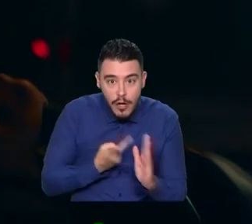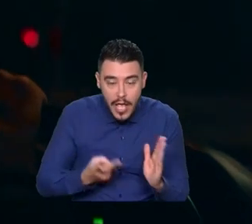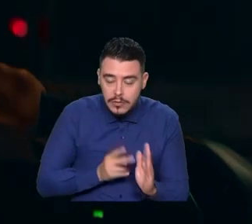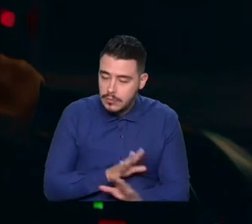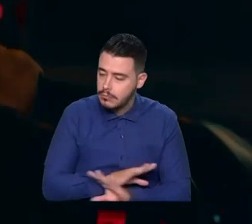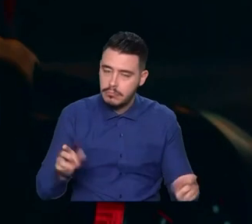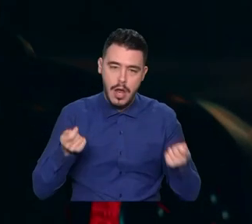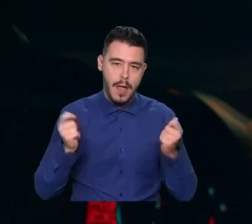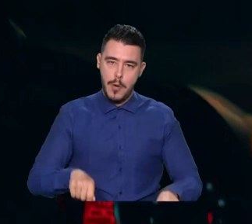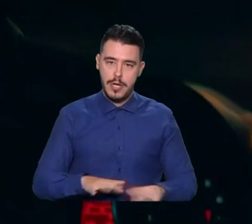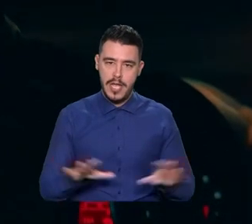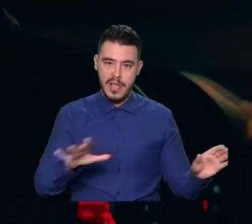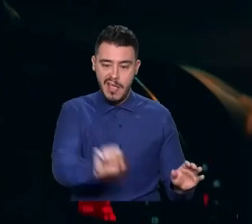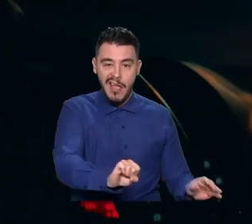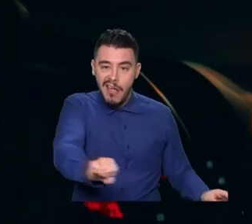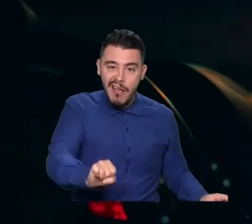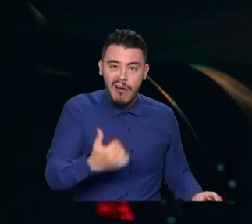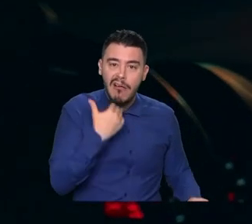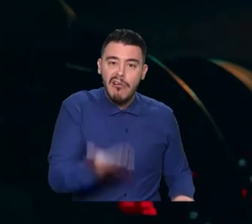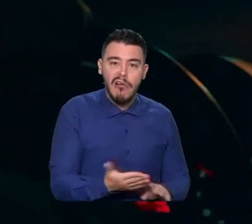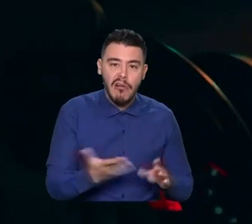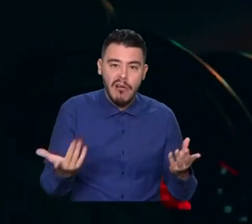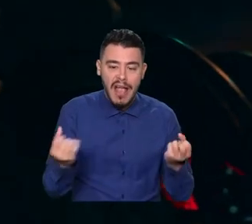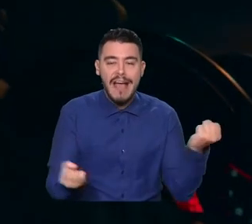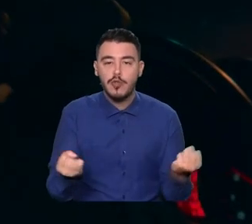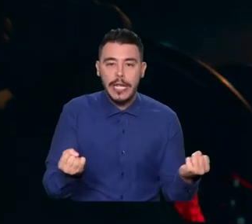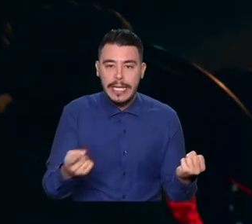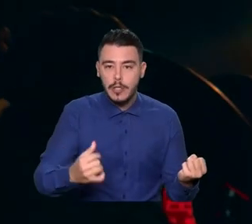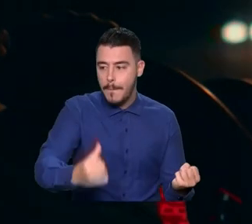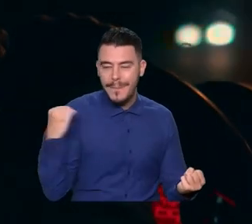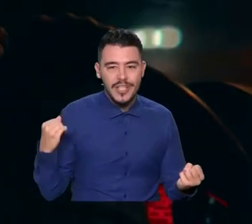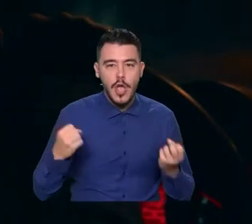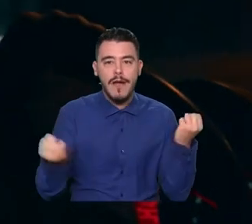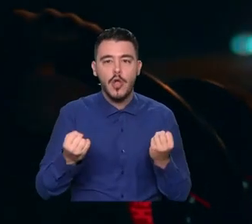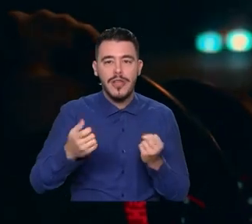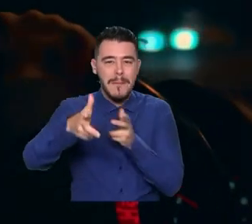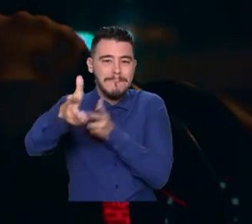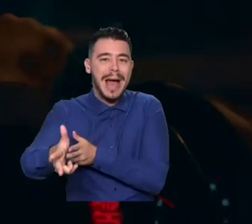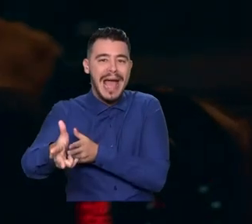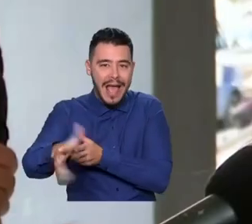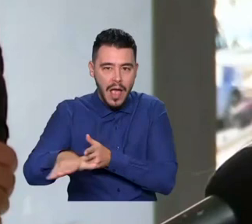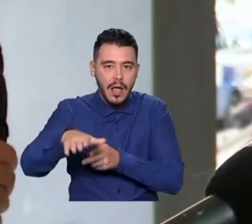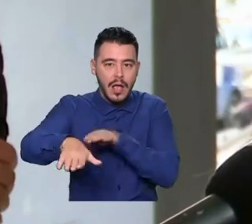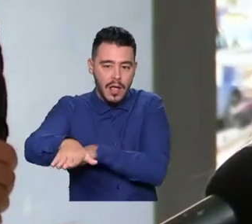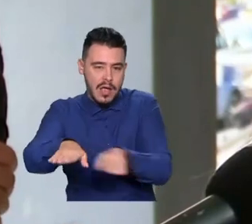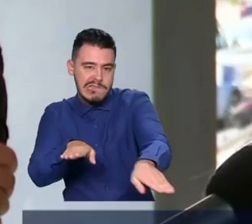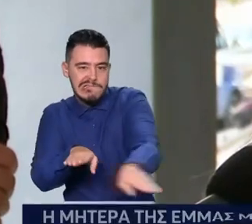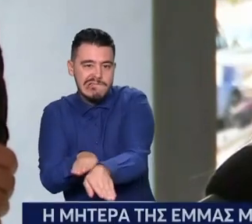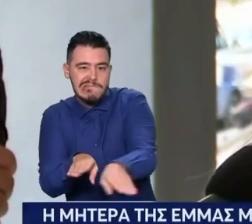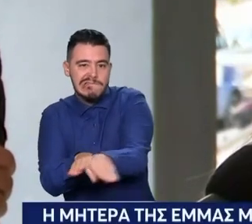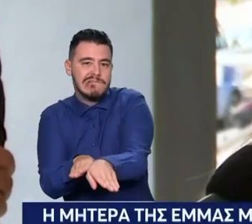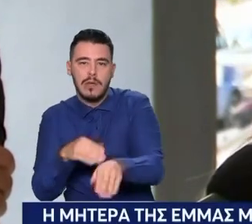ήθελα να κάνω όπισθεν δεν μπορούσα. Γιατί το πίσω μέρος του αυτοκινήτου ακουμπούσε σε σταθμευμένα οχήματα. Σήμερα ο δικός